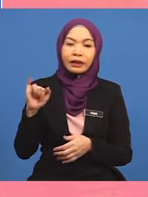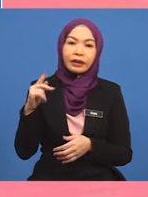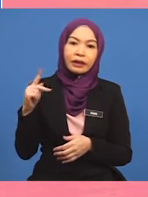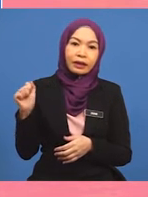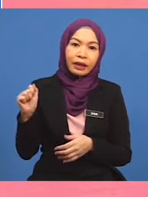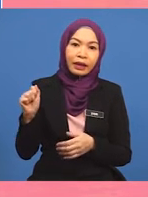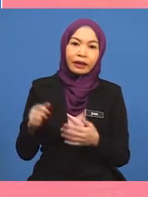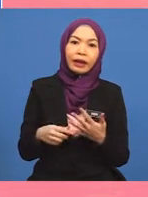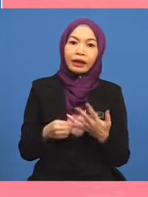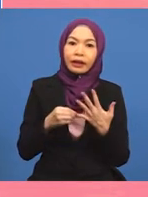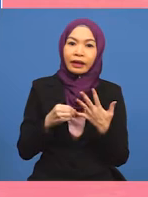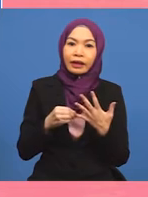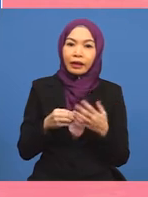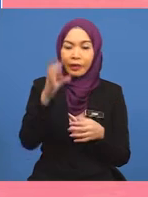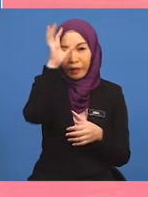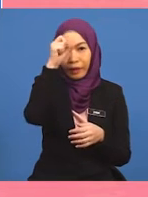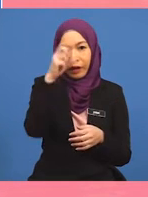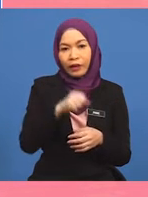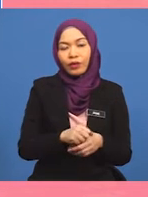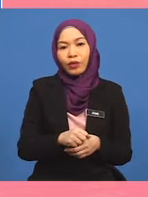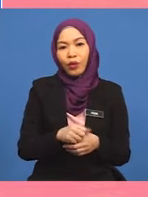maklumat lakaran lengkap.